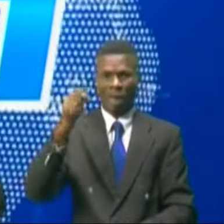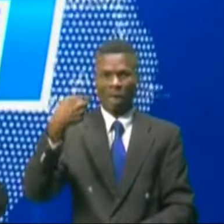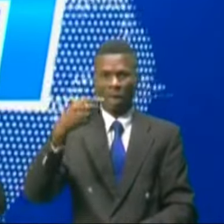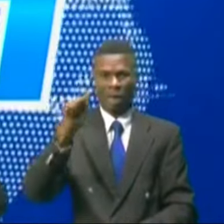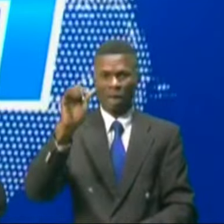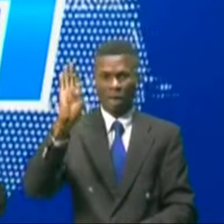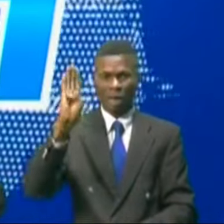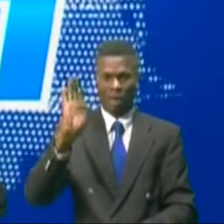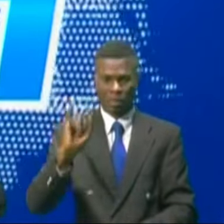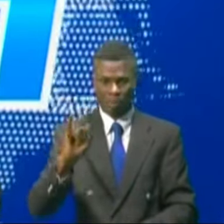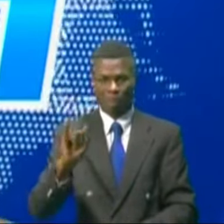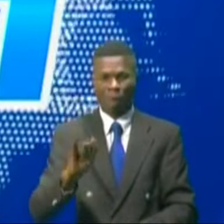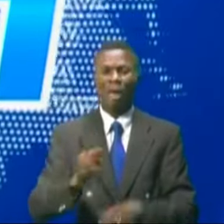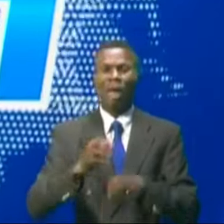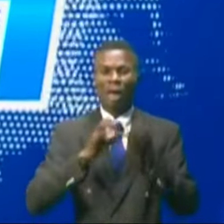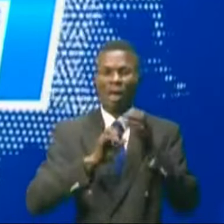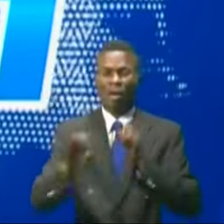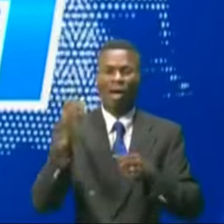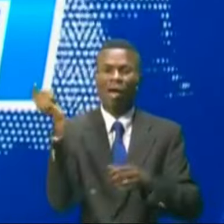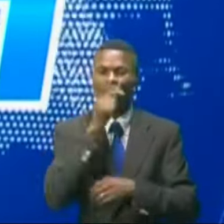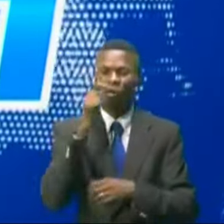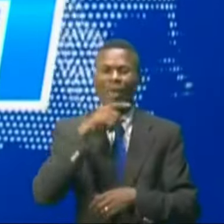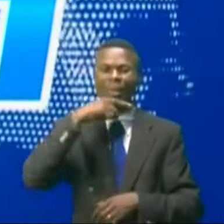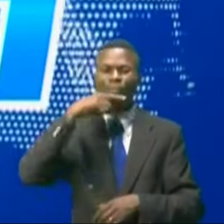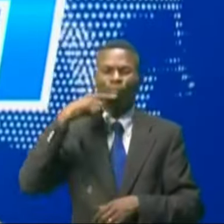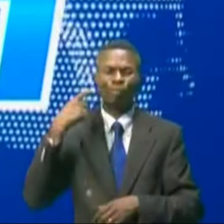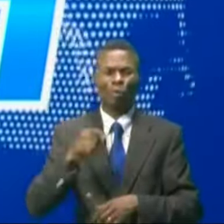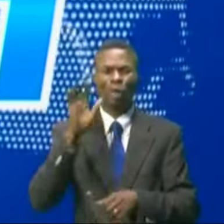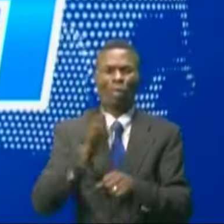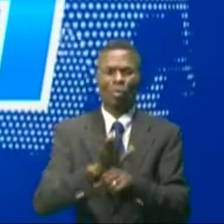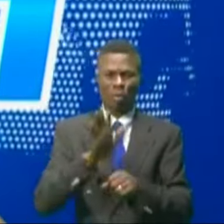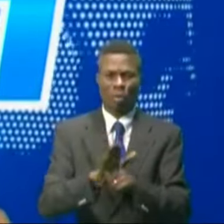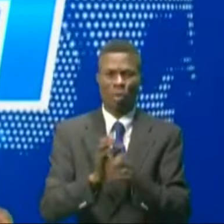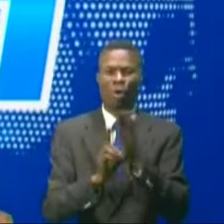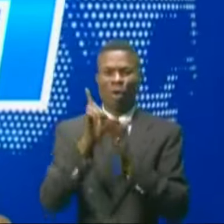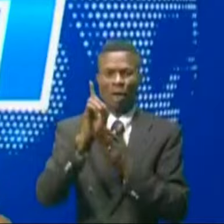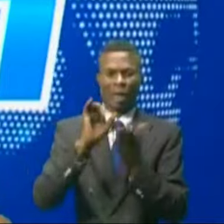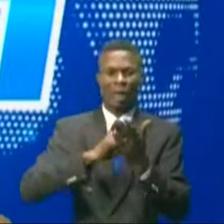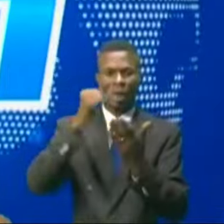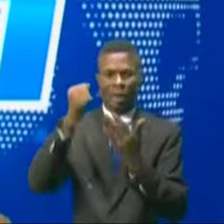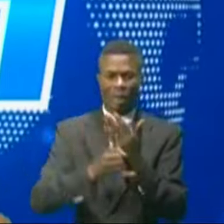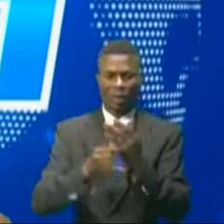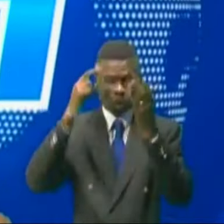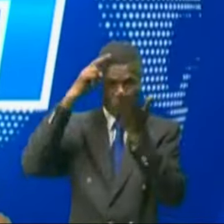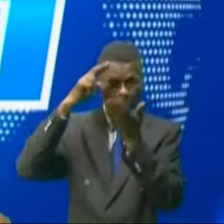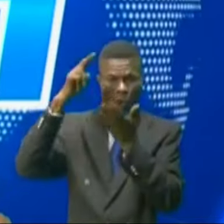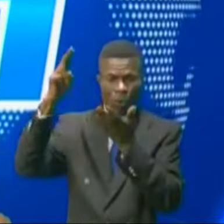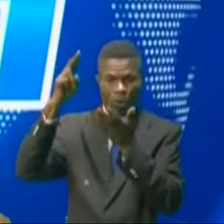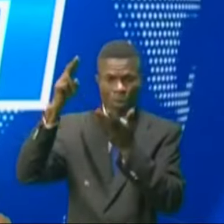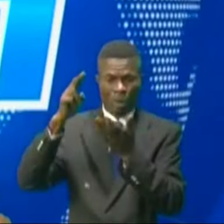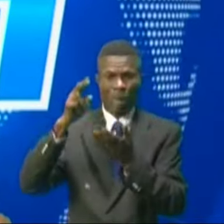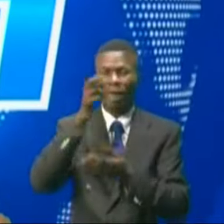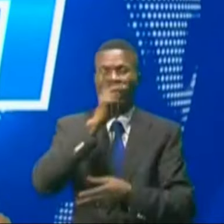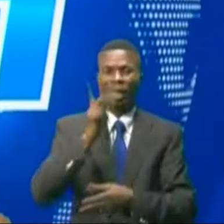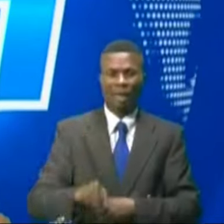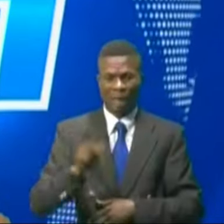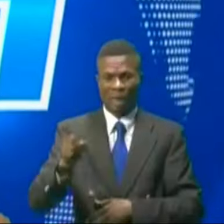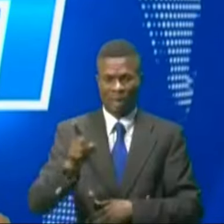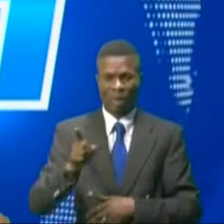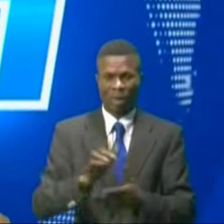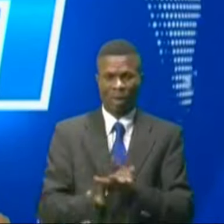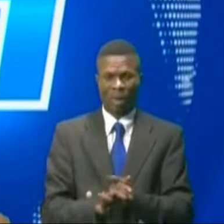produit désormais du miel en grande quantité. Une production boostée par le projet forêt de l'université de Kisangani.